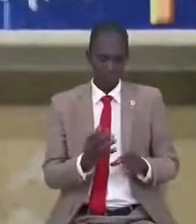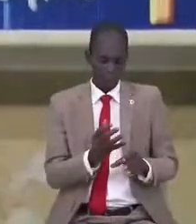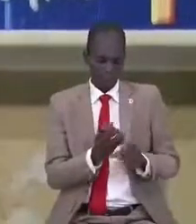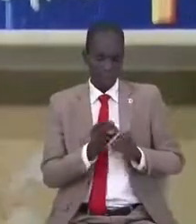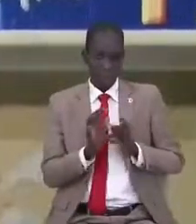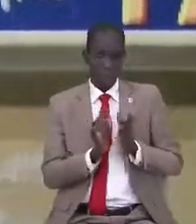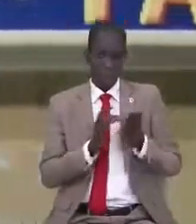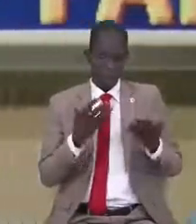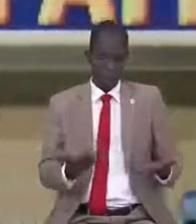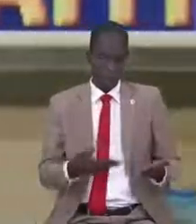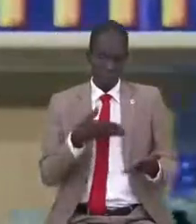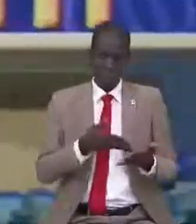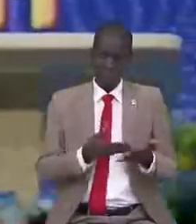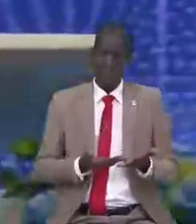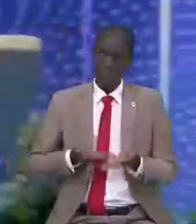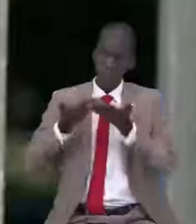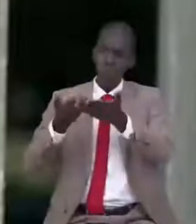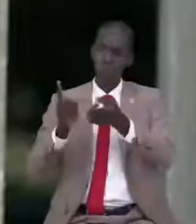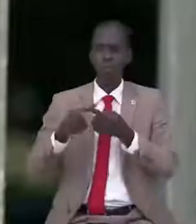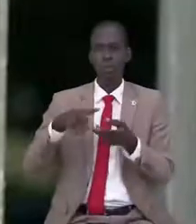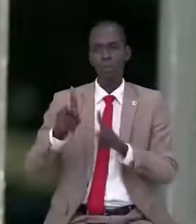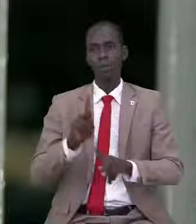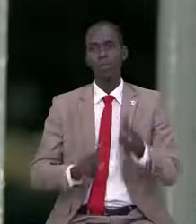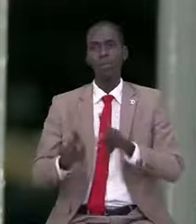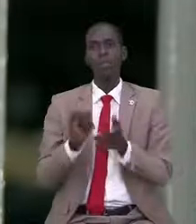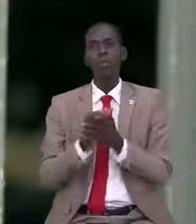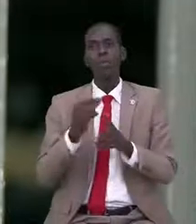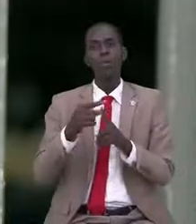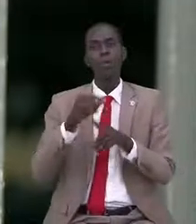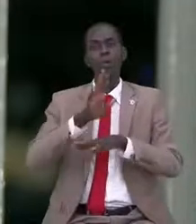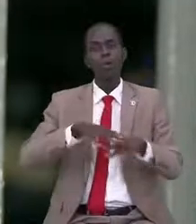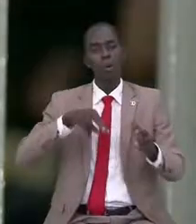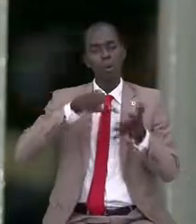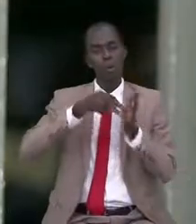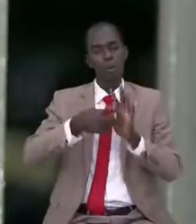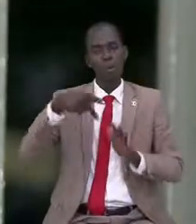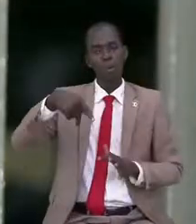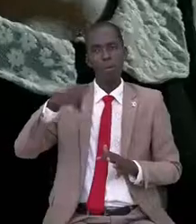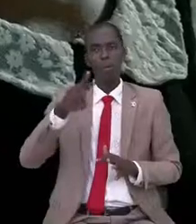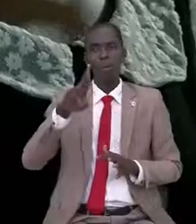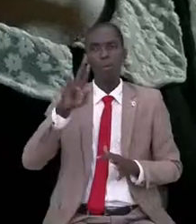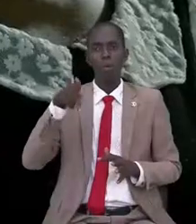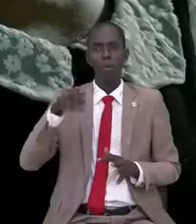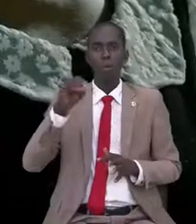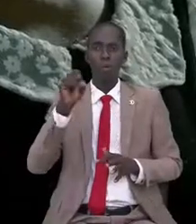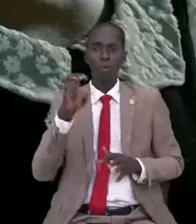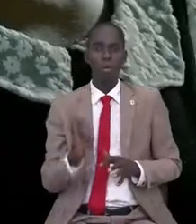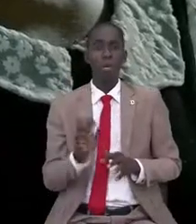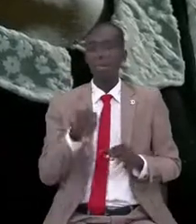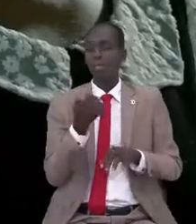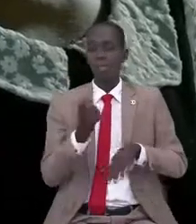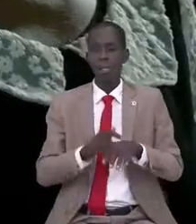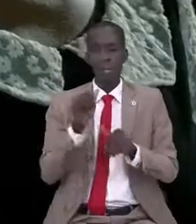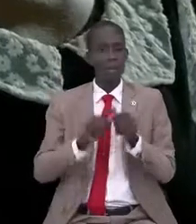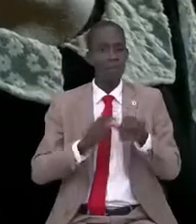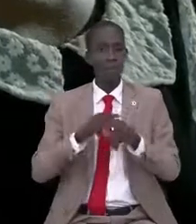un objectif dans la vie des gens par la parole. Oui, c'est ça. Et vous devez comprendre cela, que à tout moment que vous parlez à un pécheur,